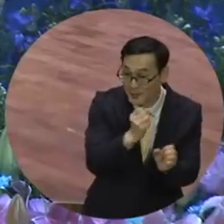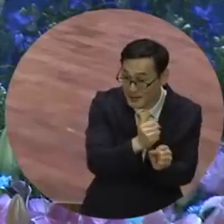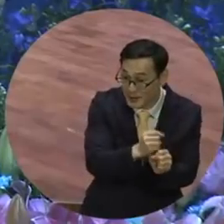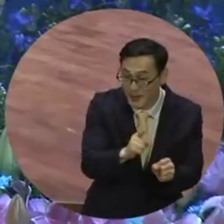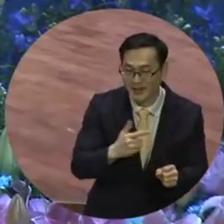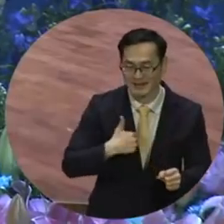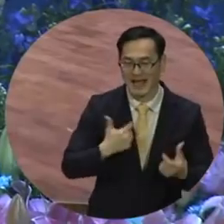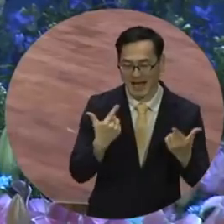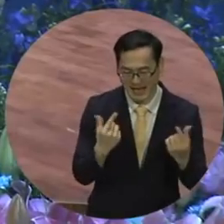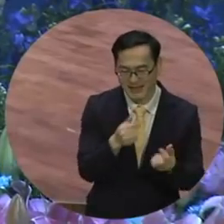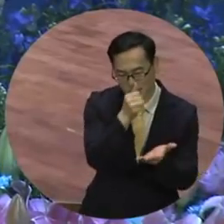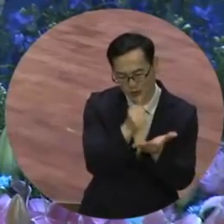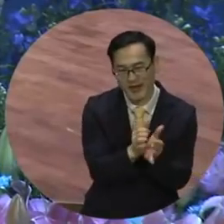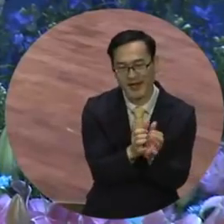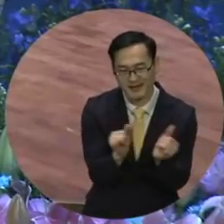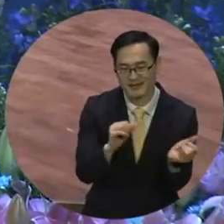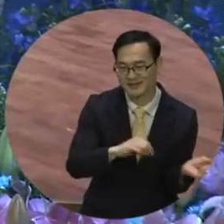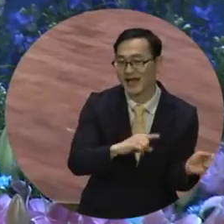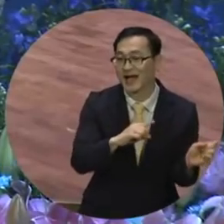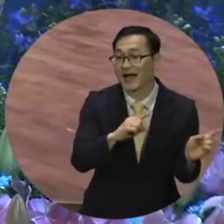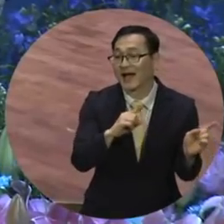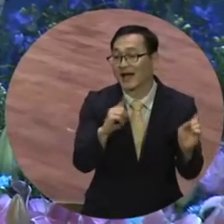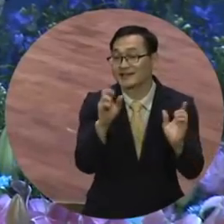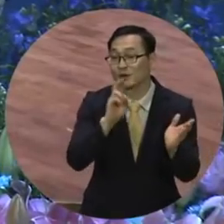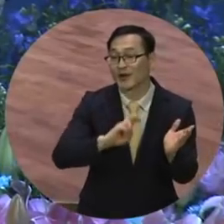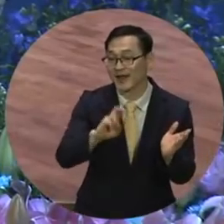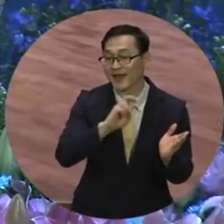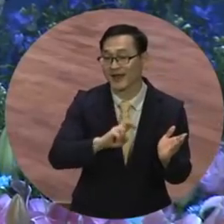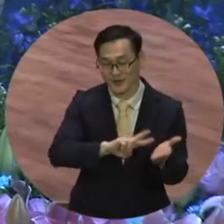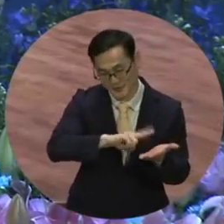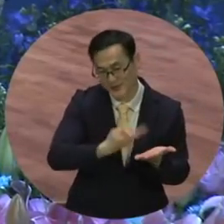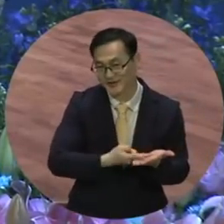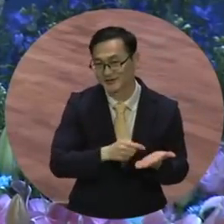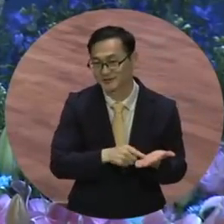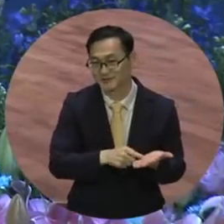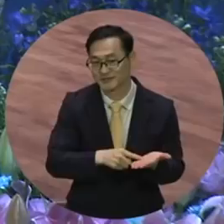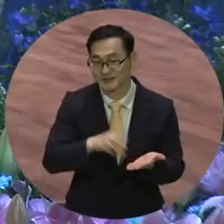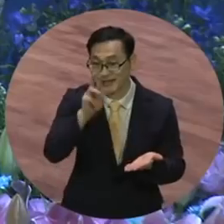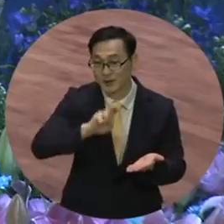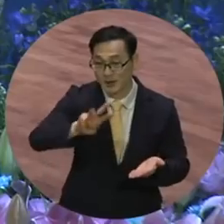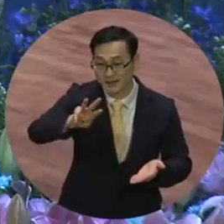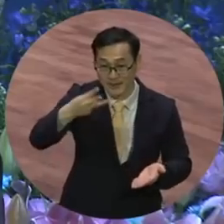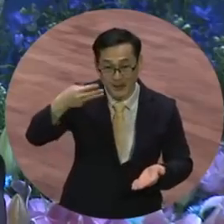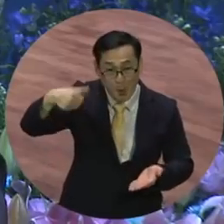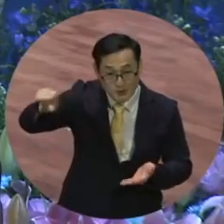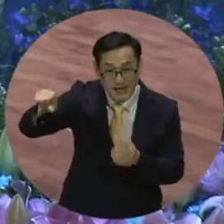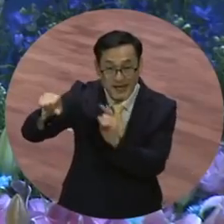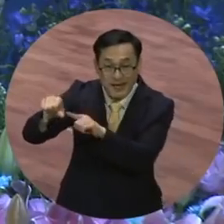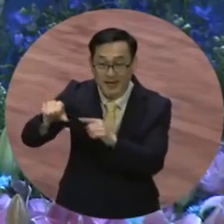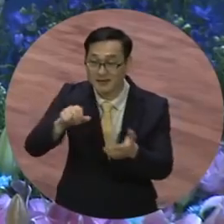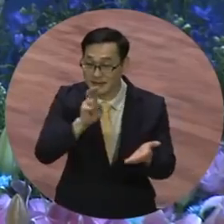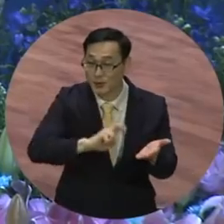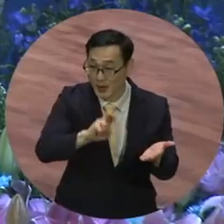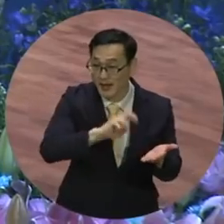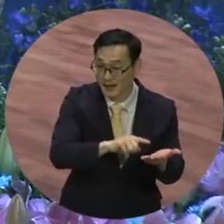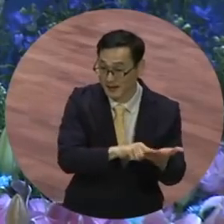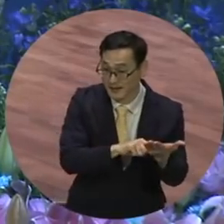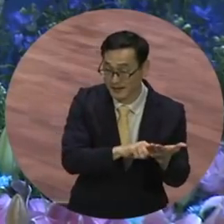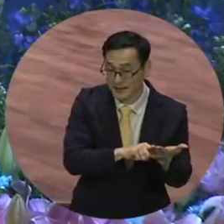살리신으로 번역이 되어 있어요. 찬송가 305장에 나오는데요. 이걸 누가 지었냐?